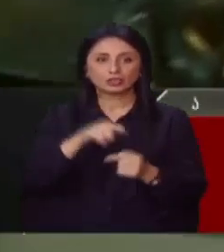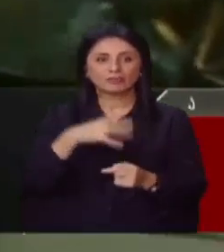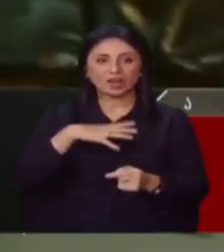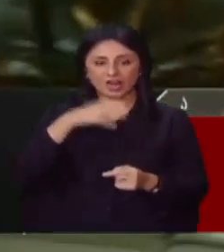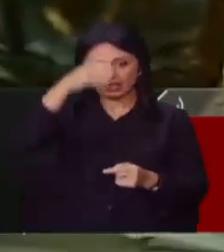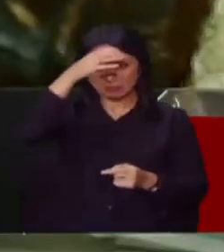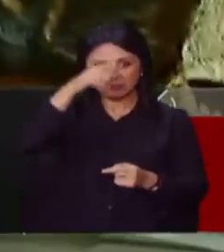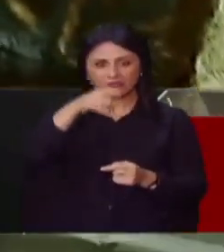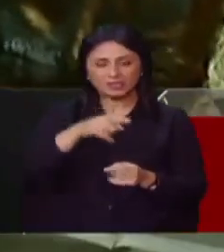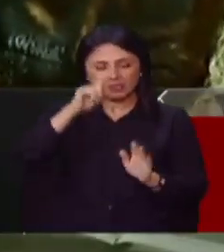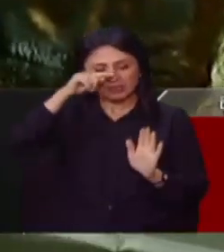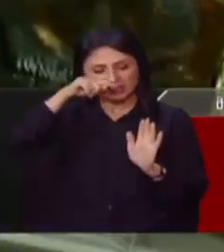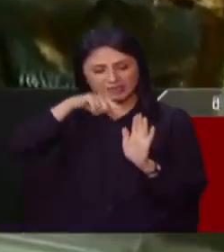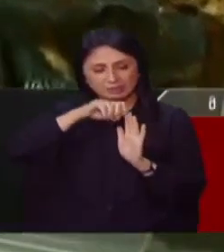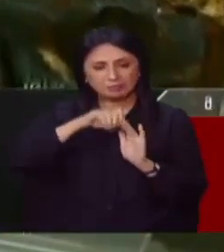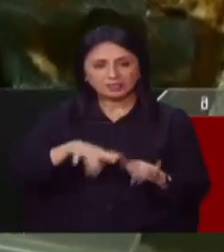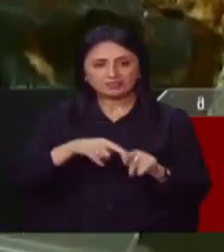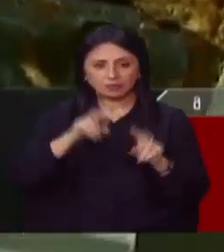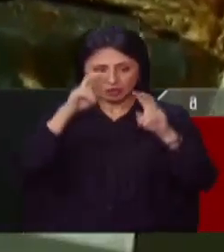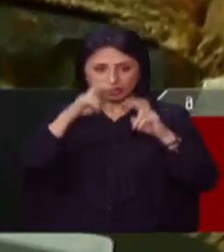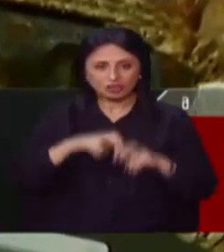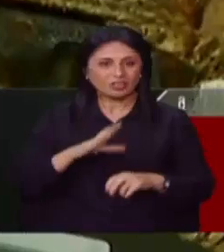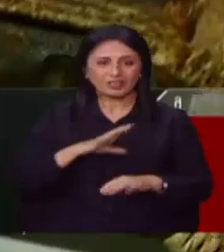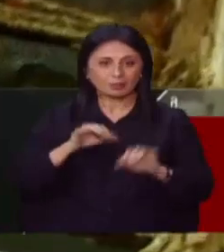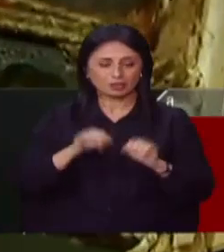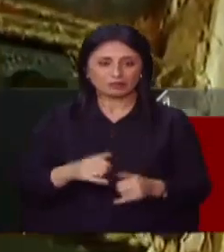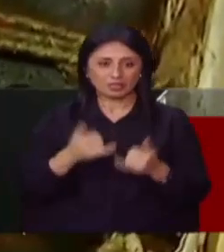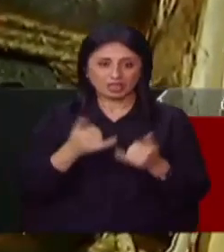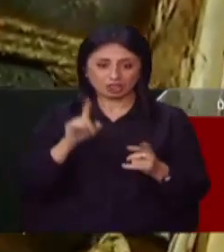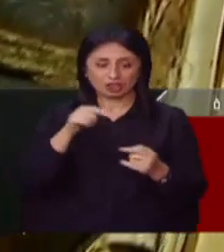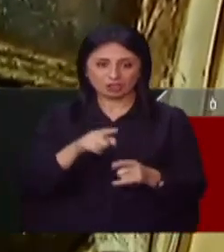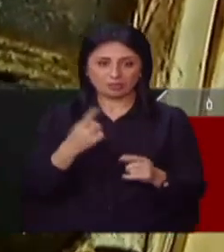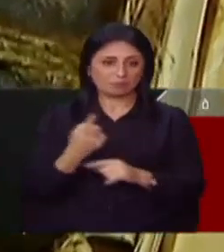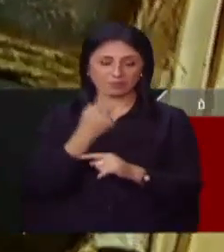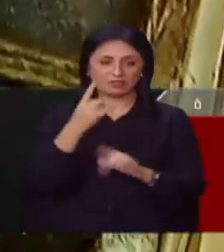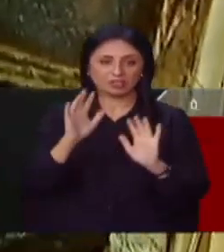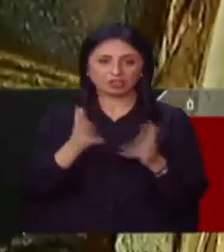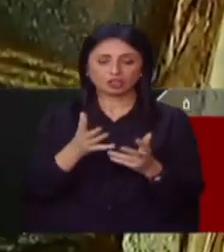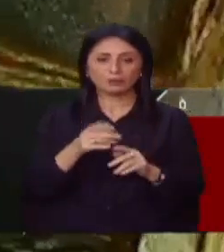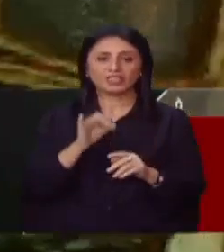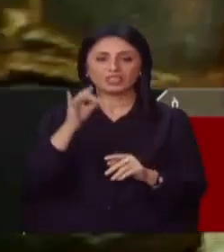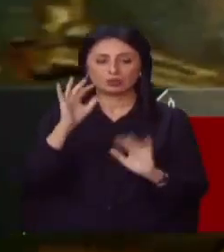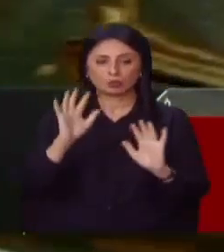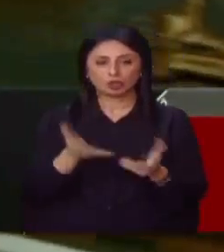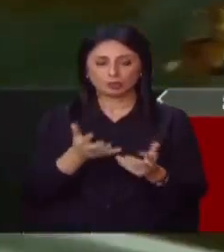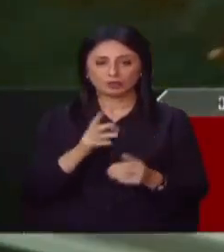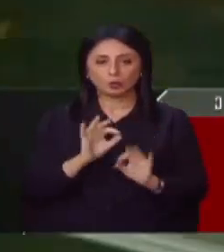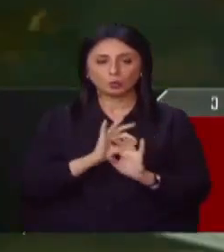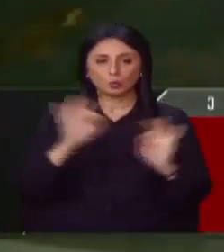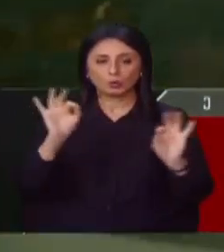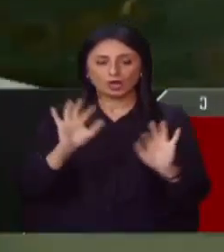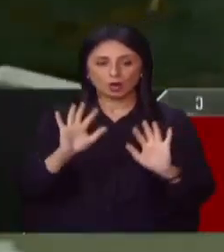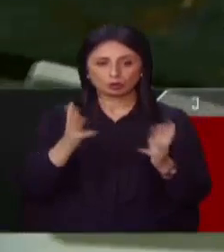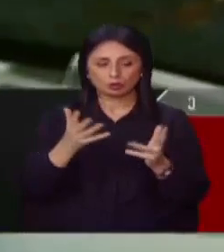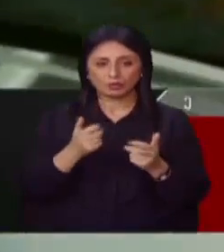ქართველ მეცნიერებს მისი ძირფესვიანად შესწავლის შესაძლებლობა აქამდე არ ჰქონიათ შესაბამისად ეს არის პირველი შემთხვევა და ისტორიული შემთხვევა უნიკალური